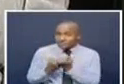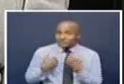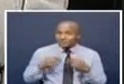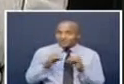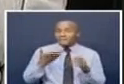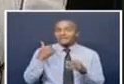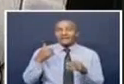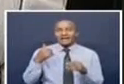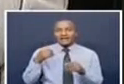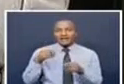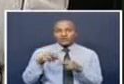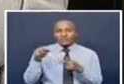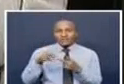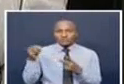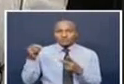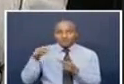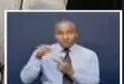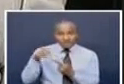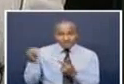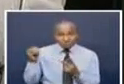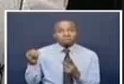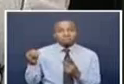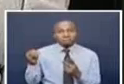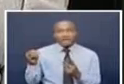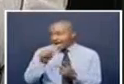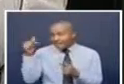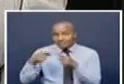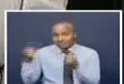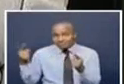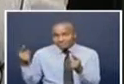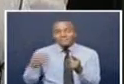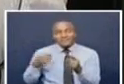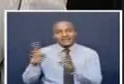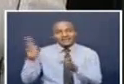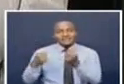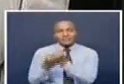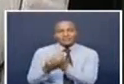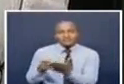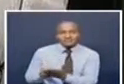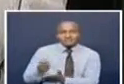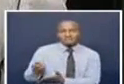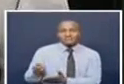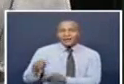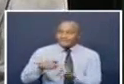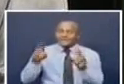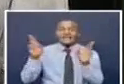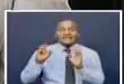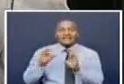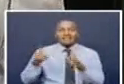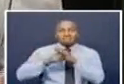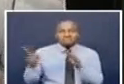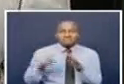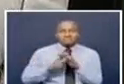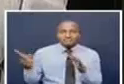nomination. Mimi nimesema hata wapinzani yangu nitawalipia hata pesa ya nomination. Na hawataki kukubali. Watu wanataroka,